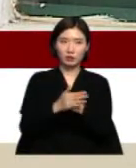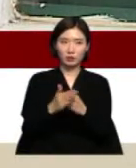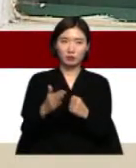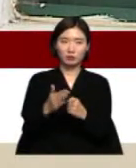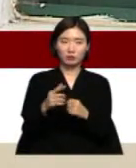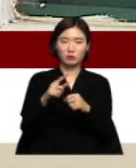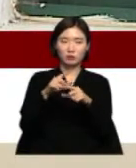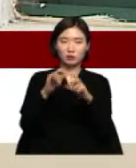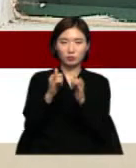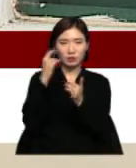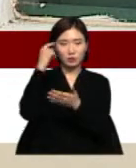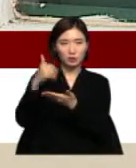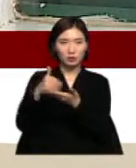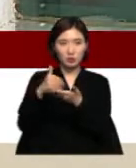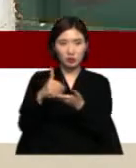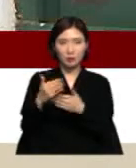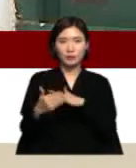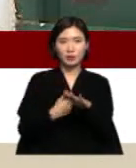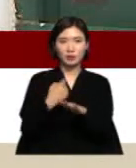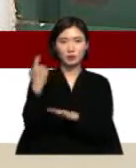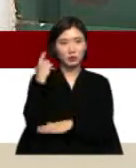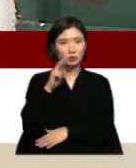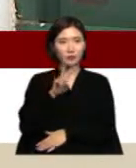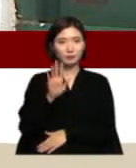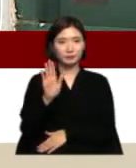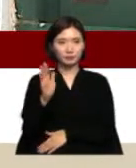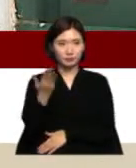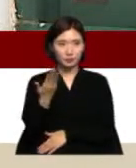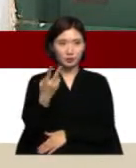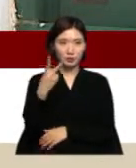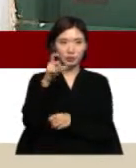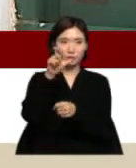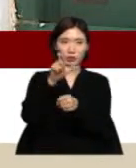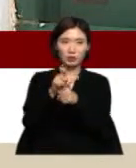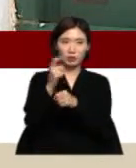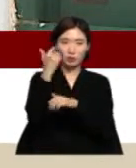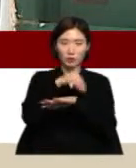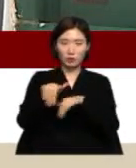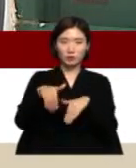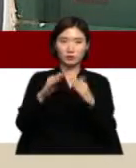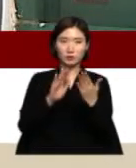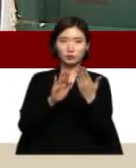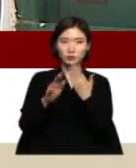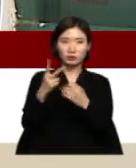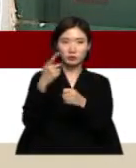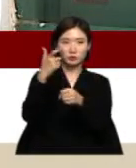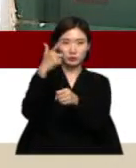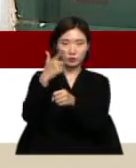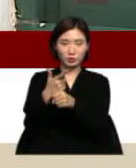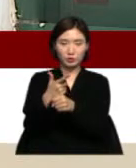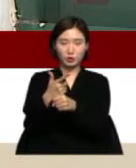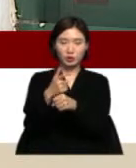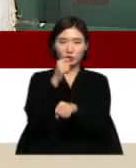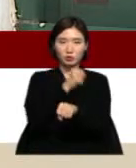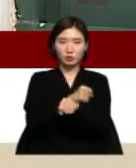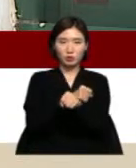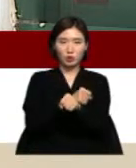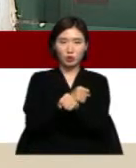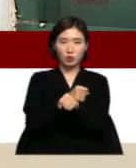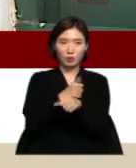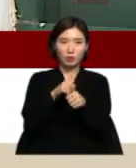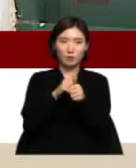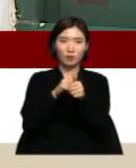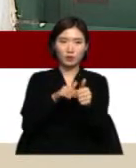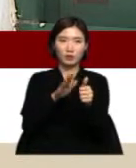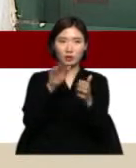주민 의견들을 사전에 다 들어야 되는 거죠. 2015년도에 계획을 세워서 2016년도에 용역을 내보낼 때까지도 한